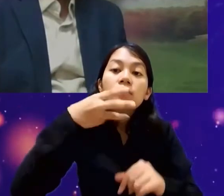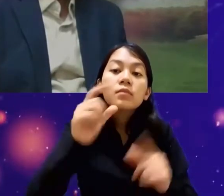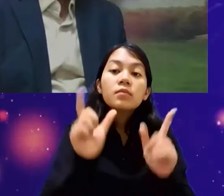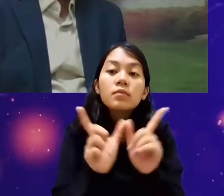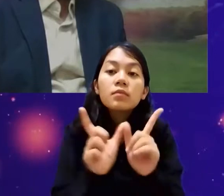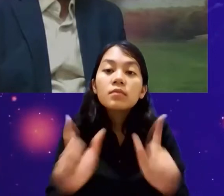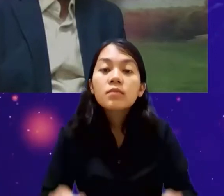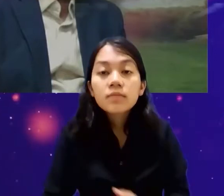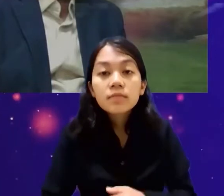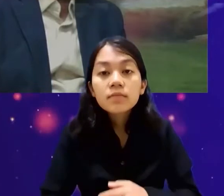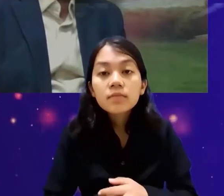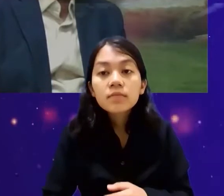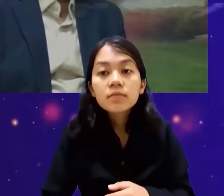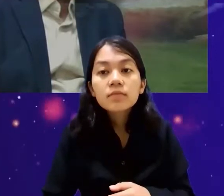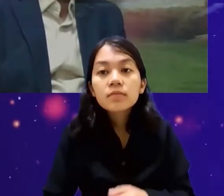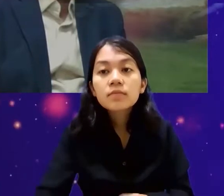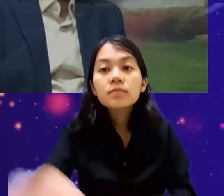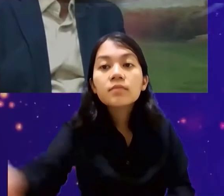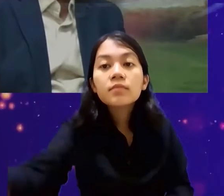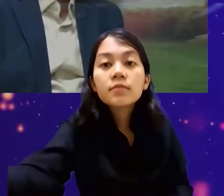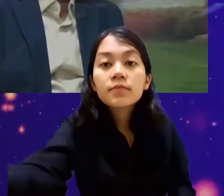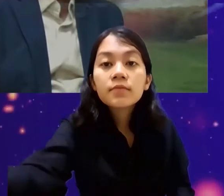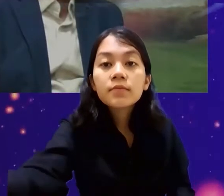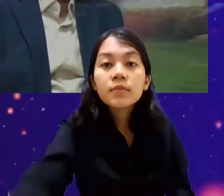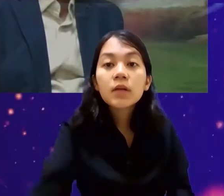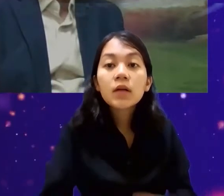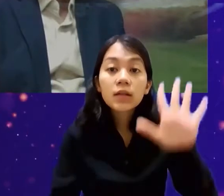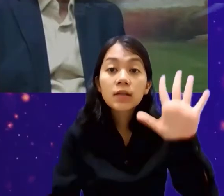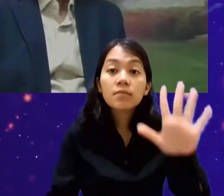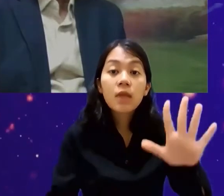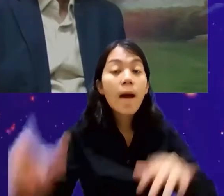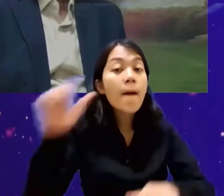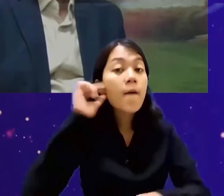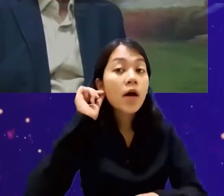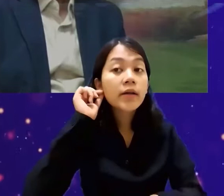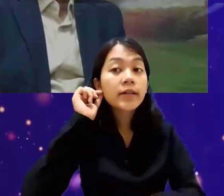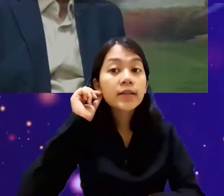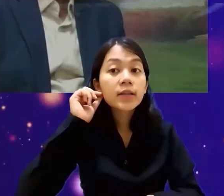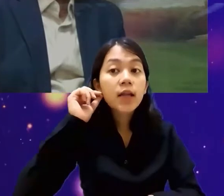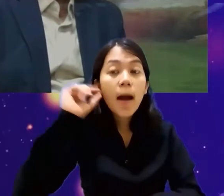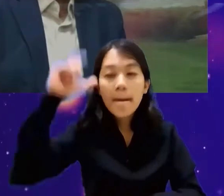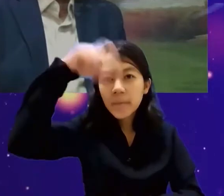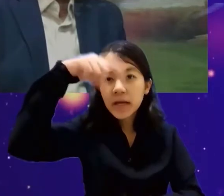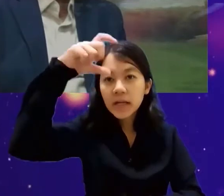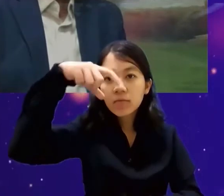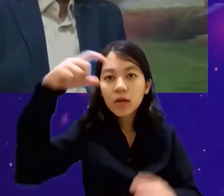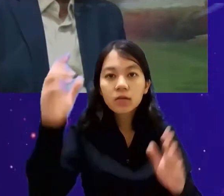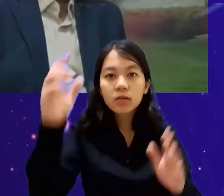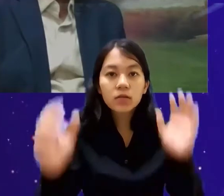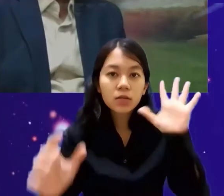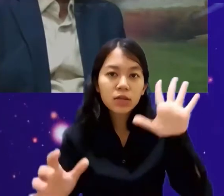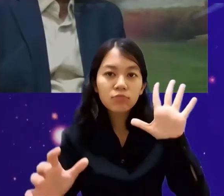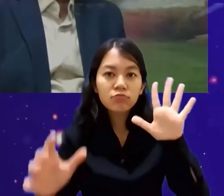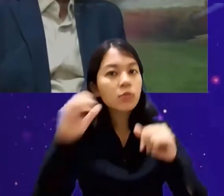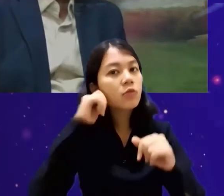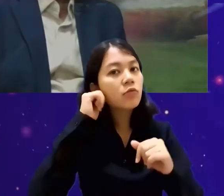wanita bijak dan 5 wanita bodoh, dikatakan bahwa 5 wanita yang bijak membawa minyak, tetapi 5 lagi tidak